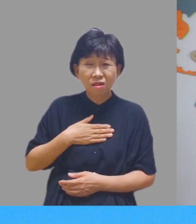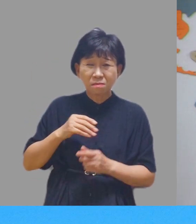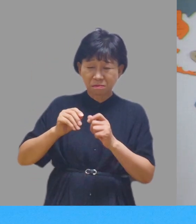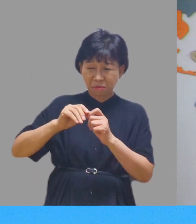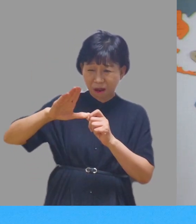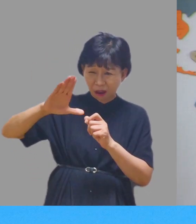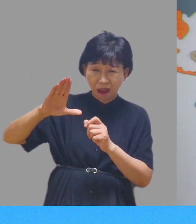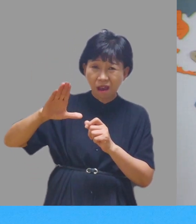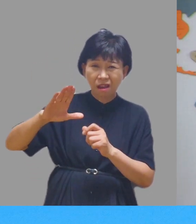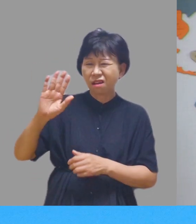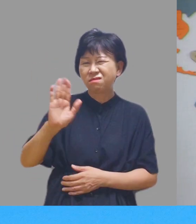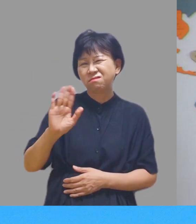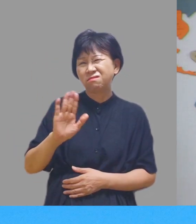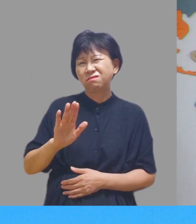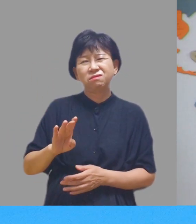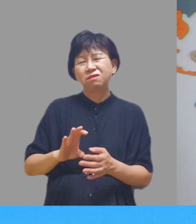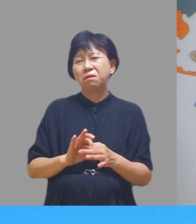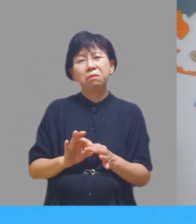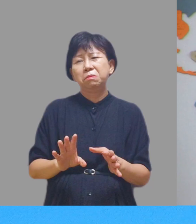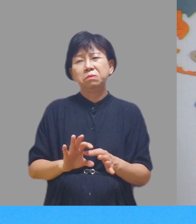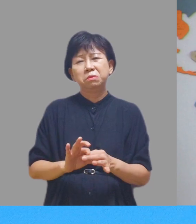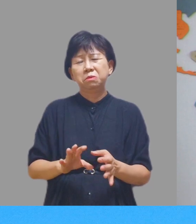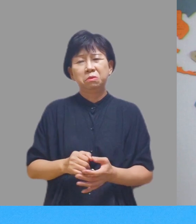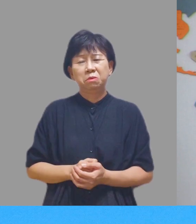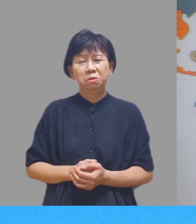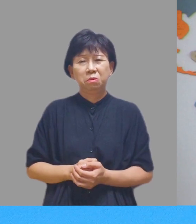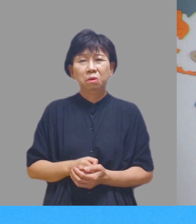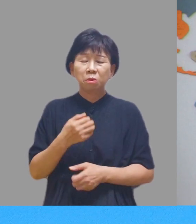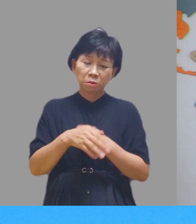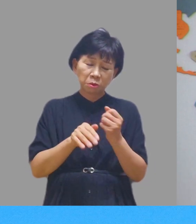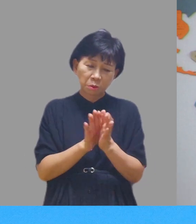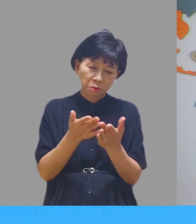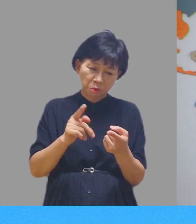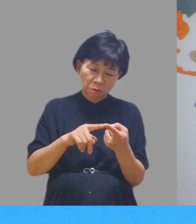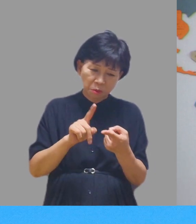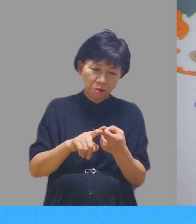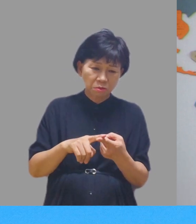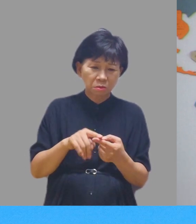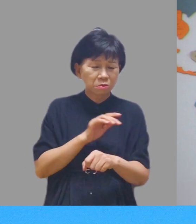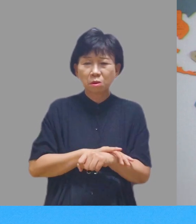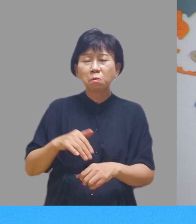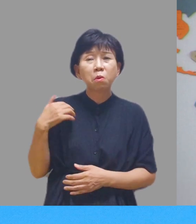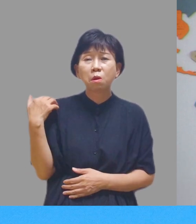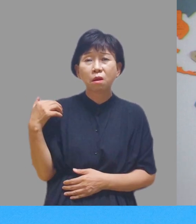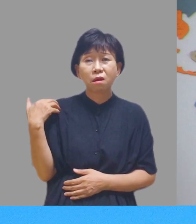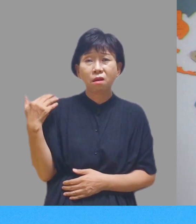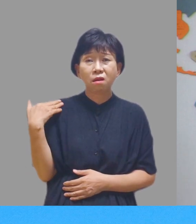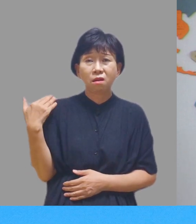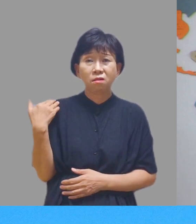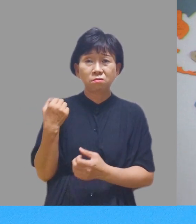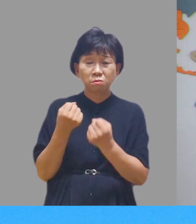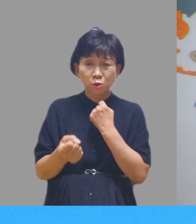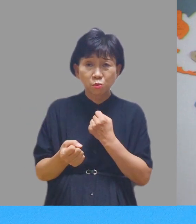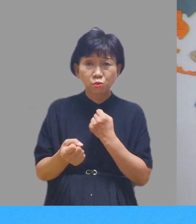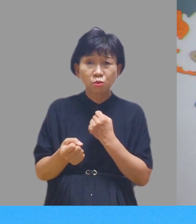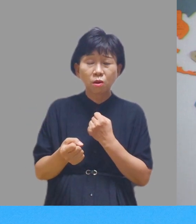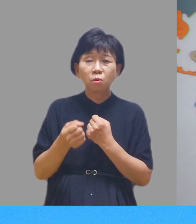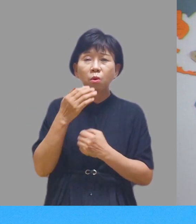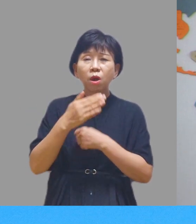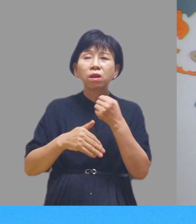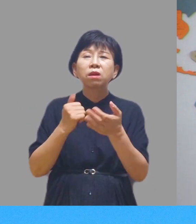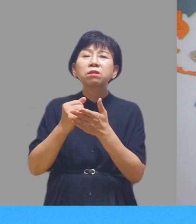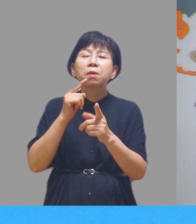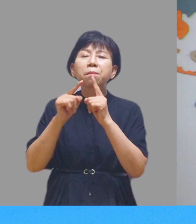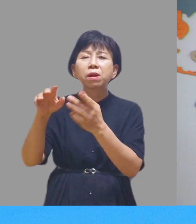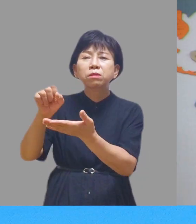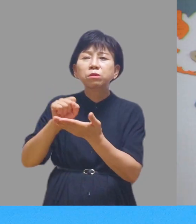읽지 못해서 잘 모를 수도 있습니다. 그러나 하나님의 말씀이 하루를 살아가고